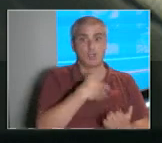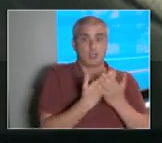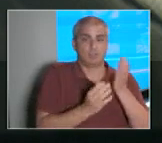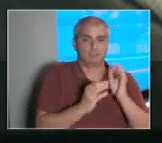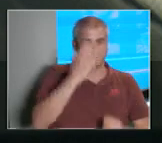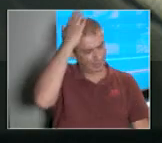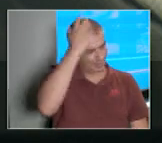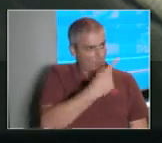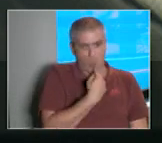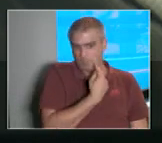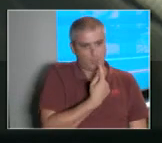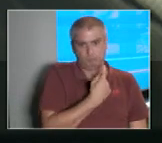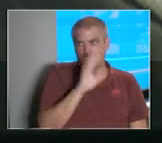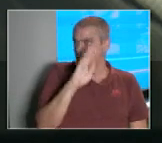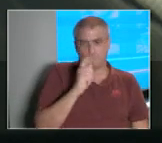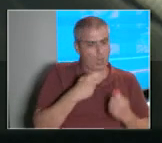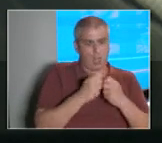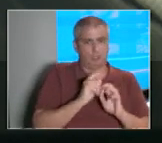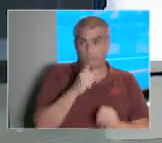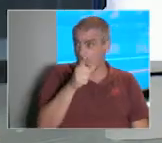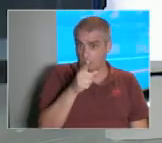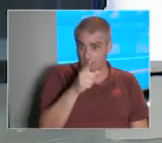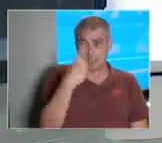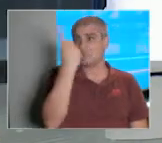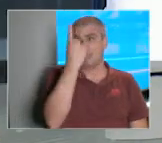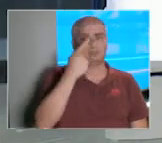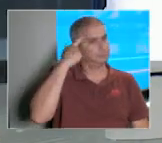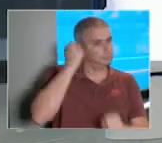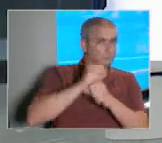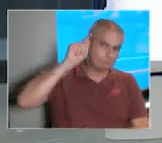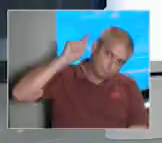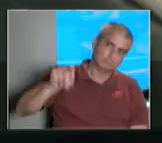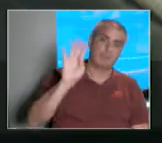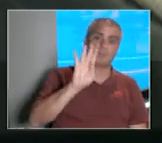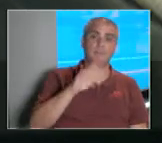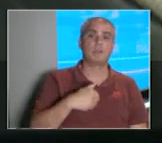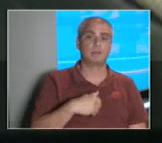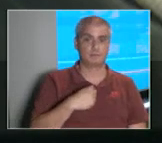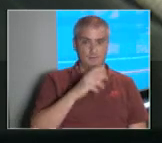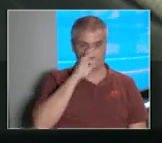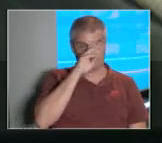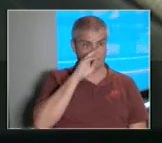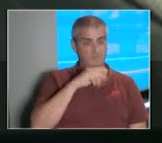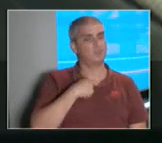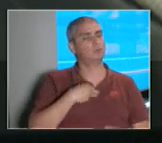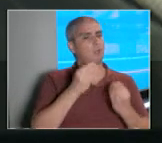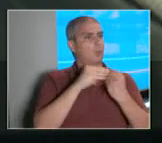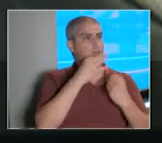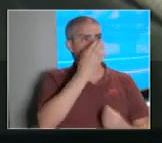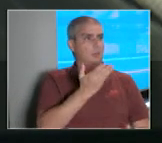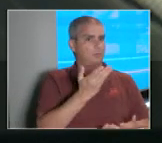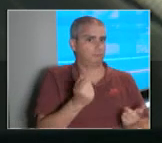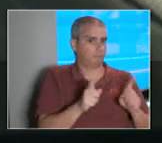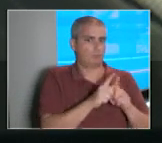שנתניהו מתקיף, הוא אומר שנתניהו לא קשור. אתה אדון קישוט היחיד שמתעקש שנתניהו כן קשור. ואני רוצה, אם אפשר להוסיף על השאלה, הרי